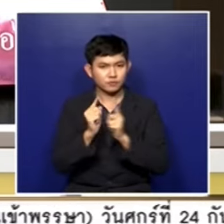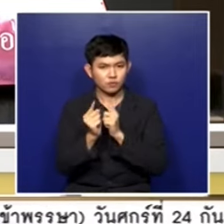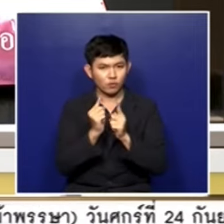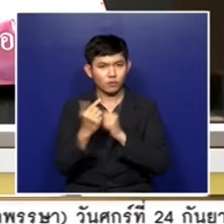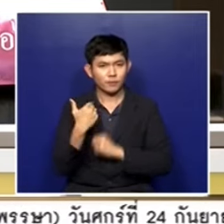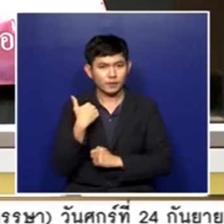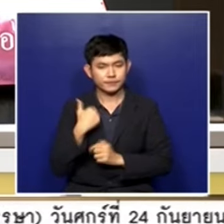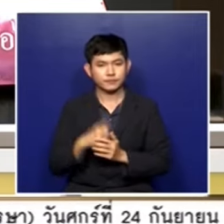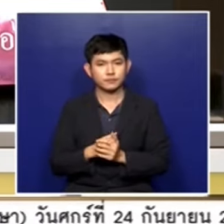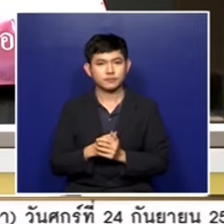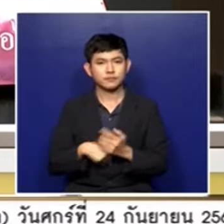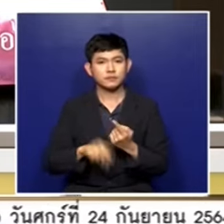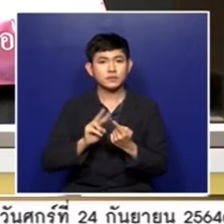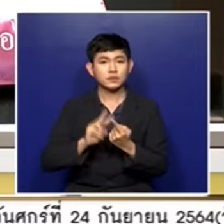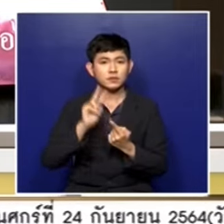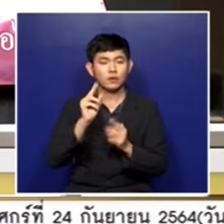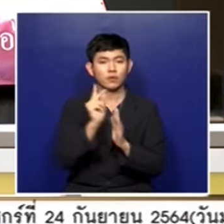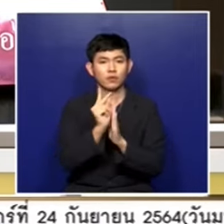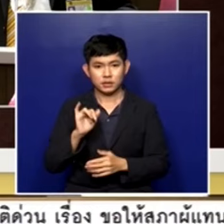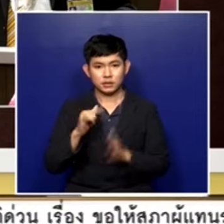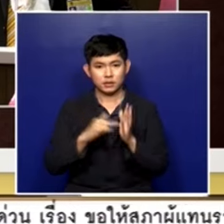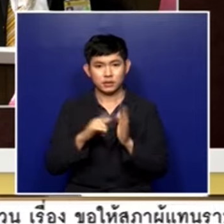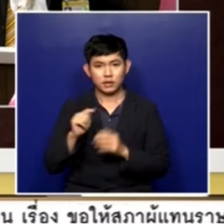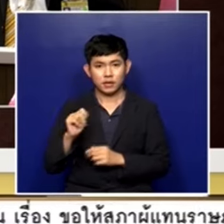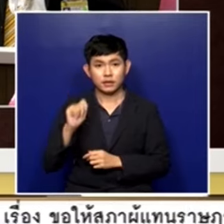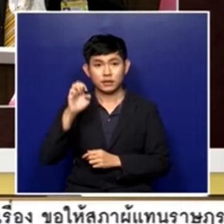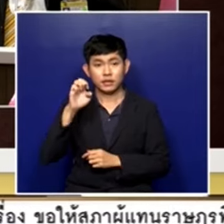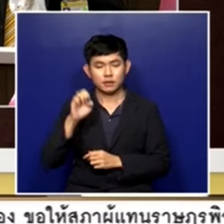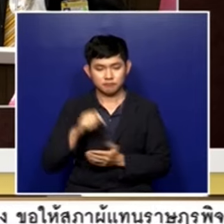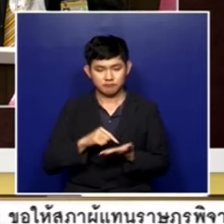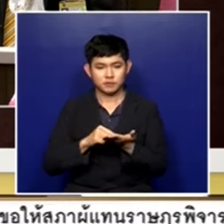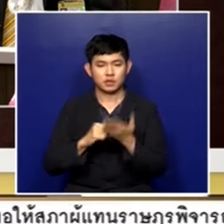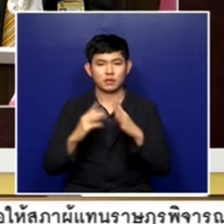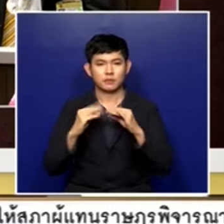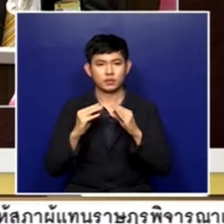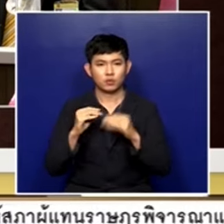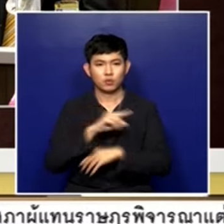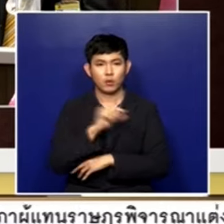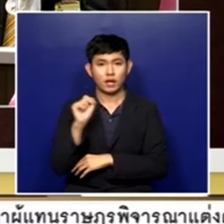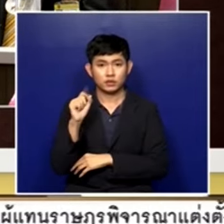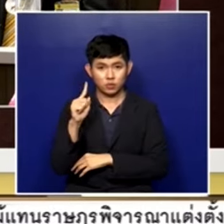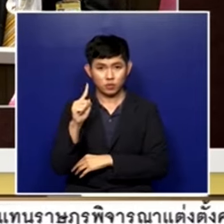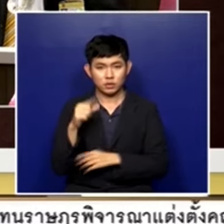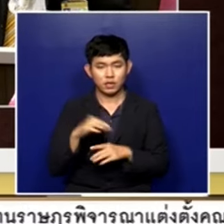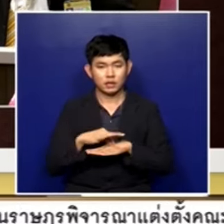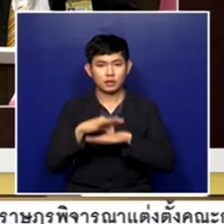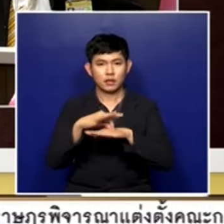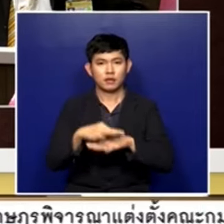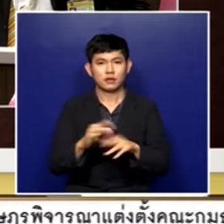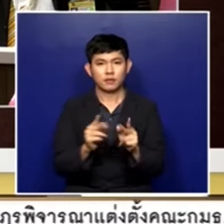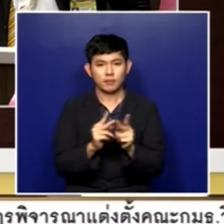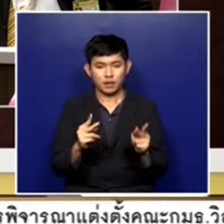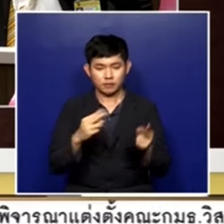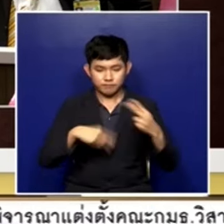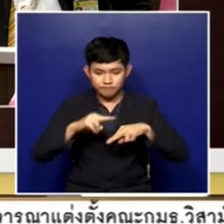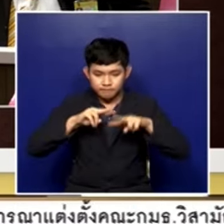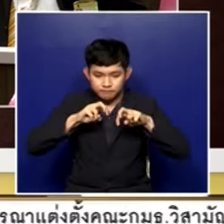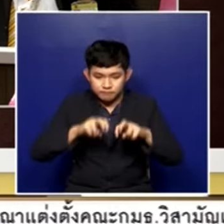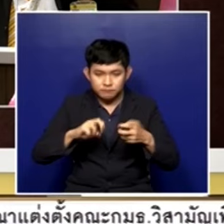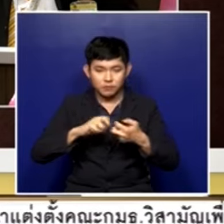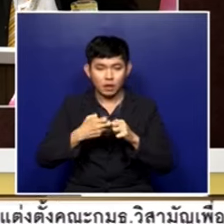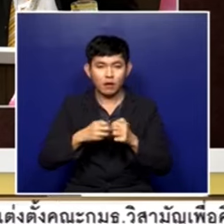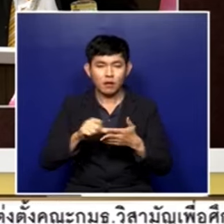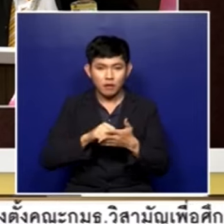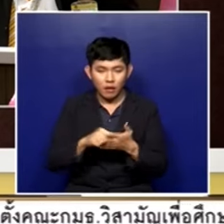การเดินหน้าจะราชบัณฑูรโดยสภาผู้แทนราษฎรและสภานะครับที่มีการลงมติในวาระหนึ่งไปแล้วเนี่ยนะครับให้มี